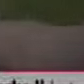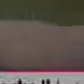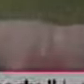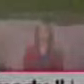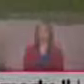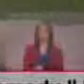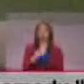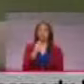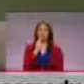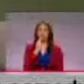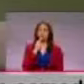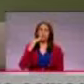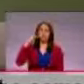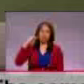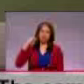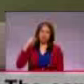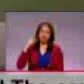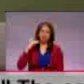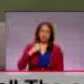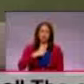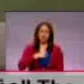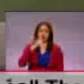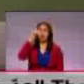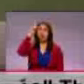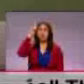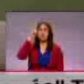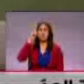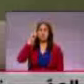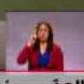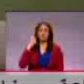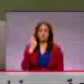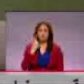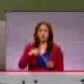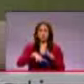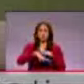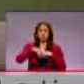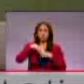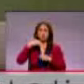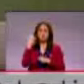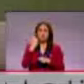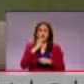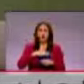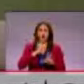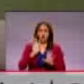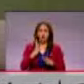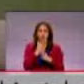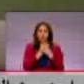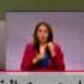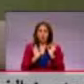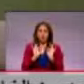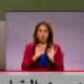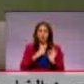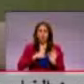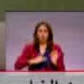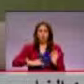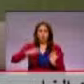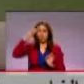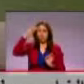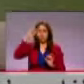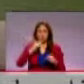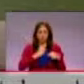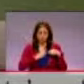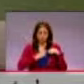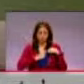طفل عزام كان عنده عيب حلقي مسبب ارتجاع شديد في الصمام الميترالي في القلب، اللي هو الصمام ما بين